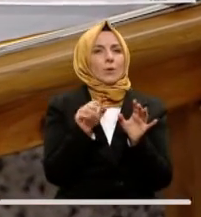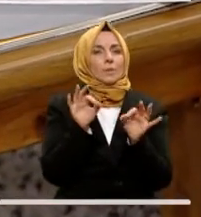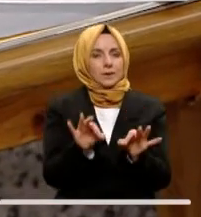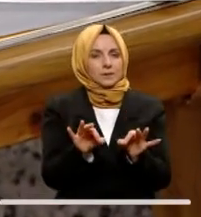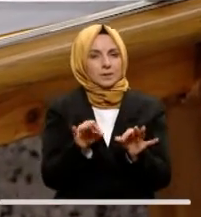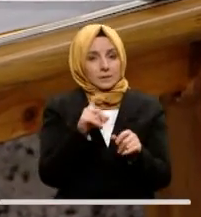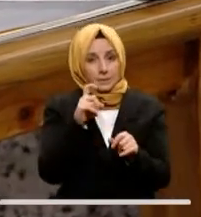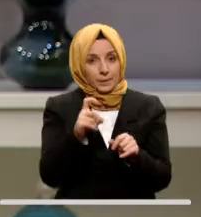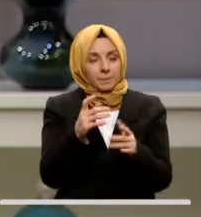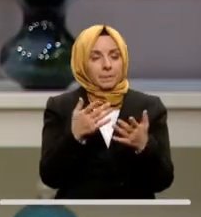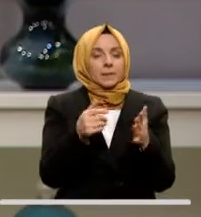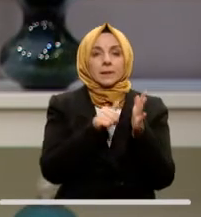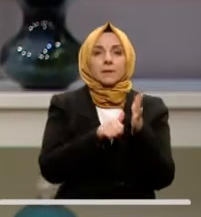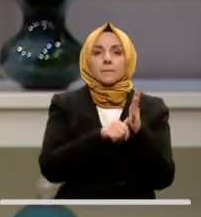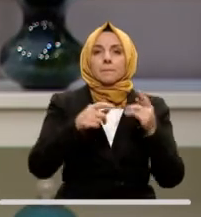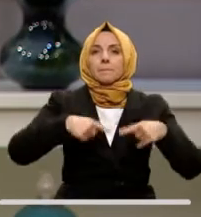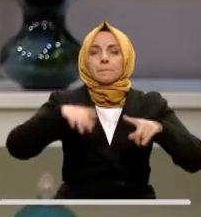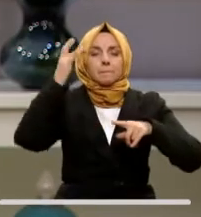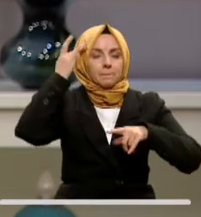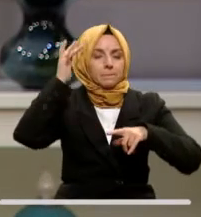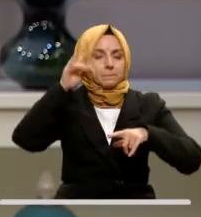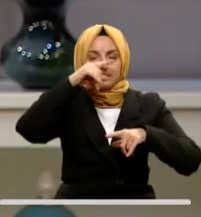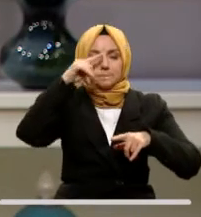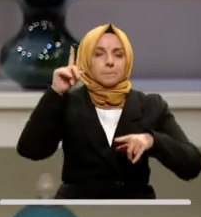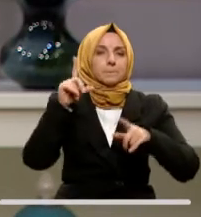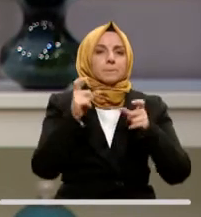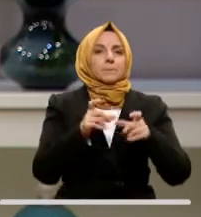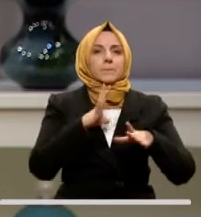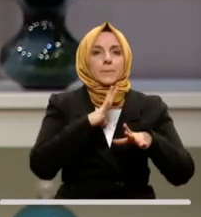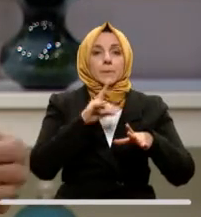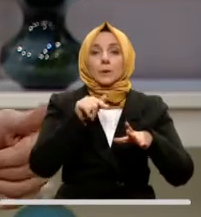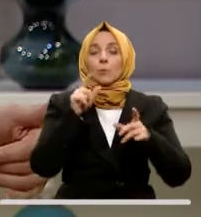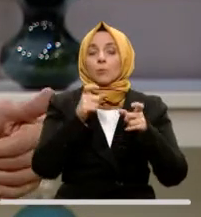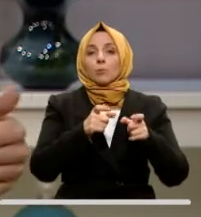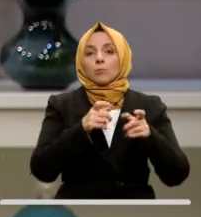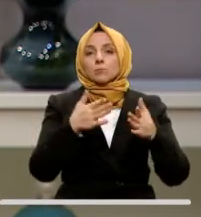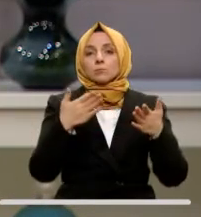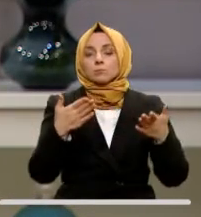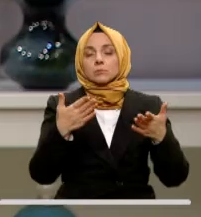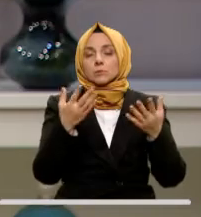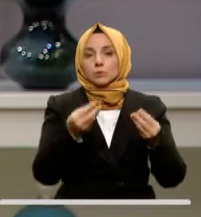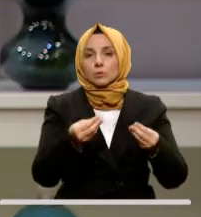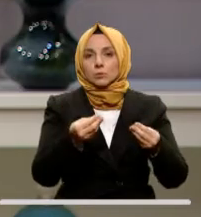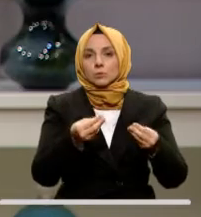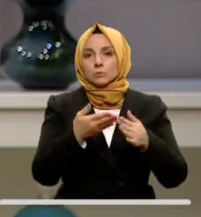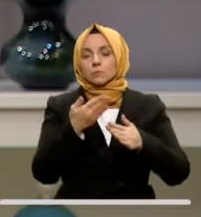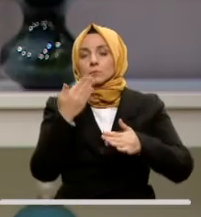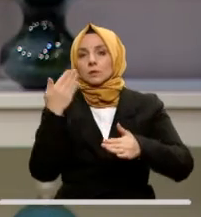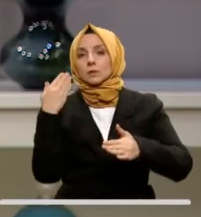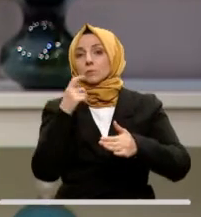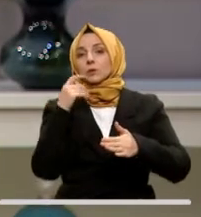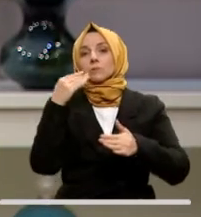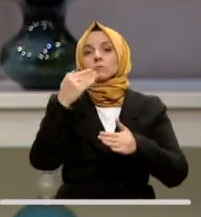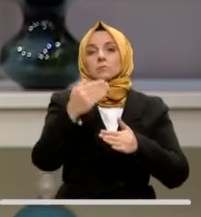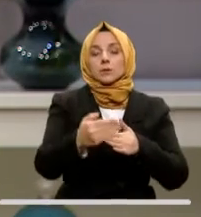kültürümüzde belli bir yere sahip En azından bir su al öyle görüyoruz Peki bu yer nasıl oluştuğu Geçmişten geleceğe